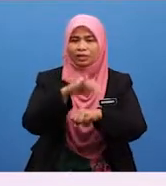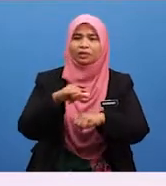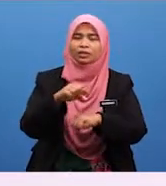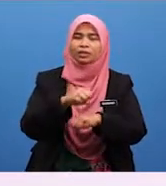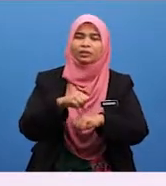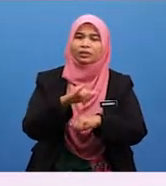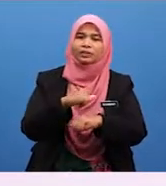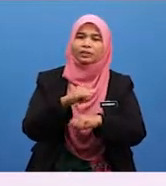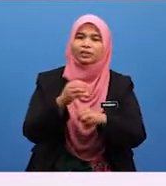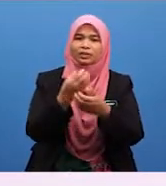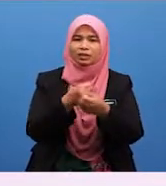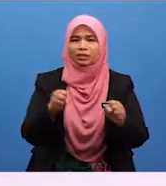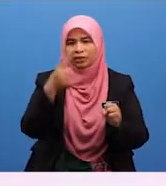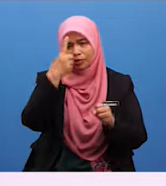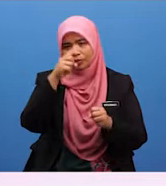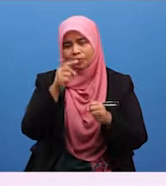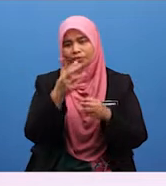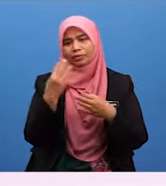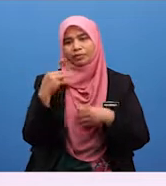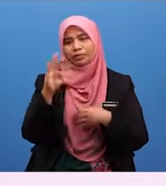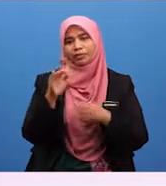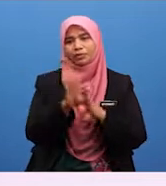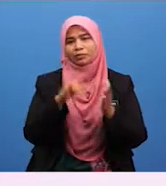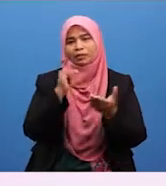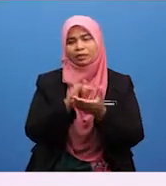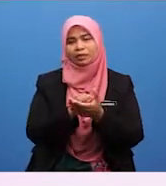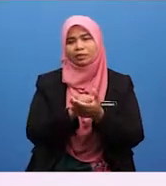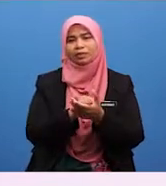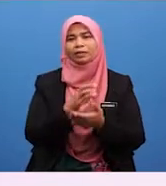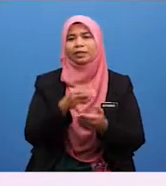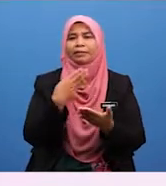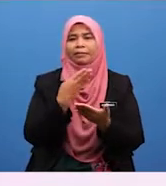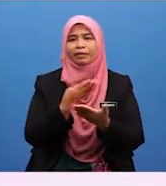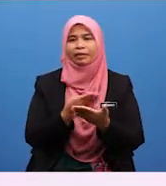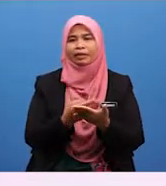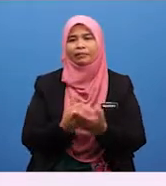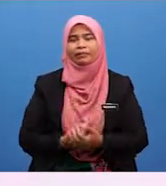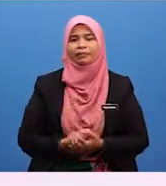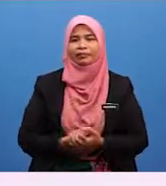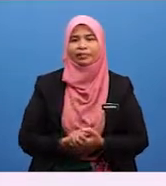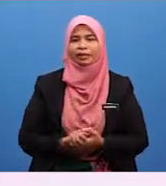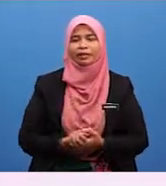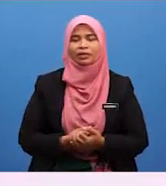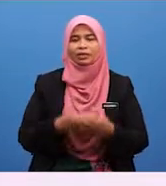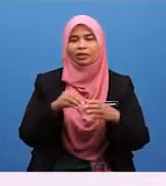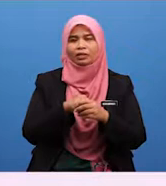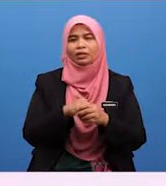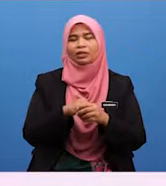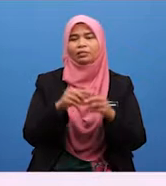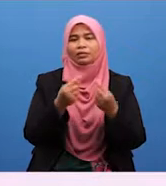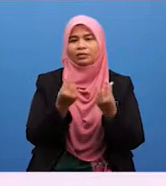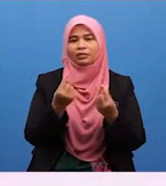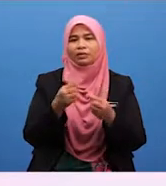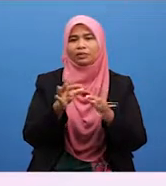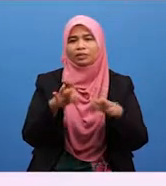yang beriman dan beramal soleh. Dalam surah Al-Waqi'ah menceritakan keadaan syurga